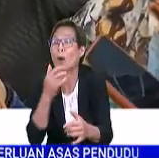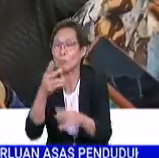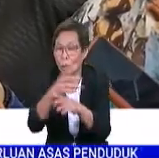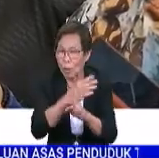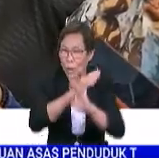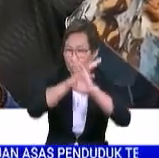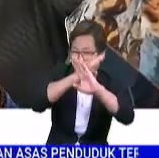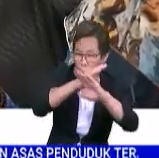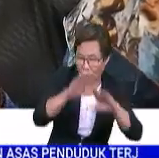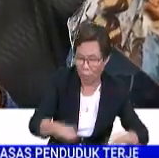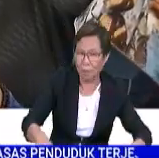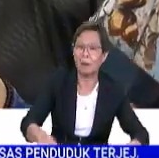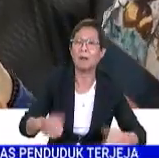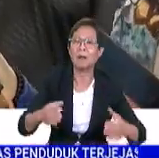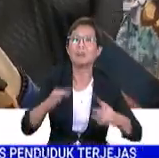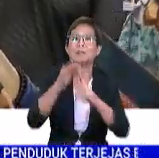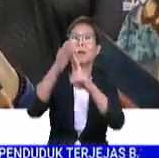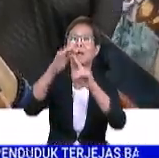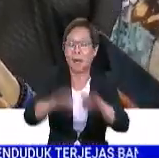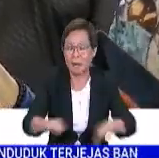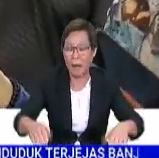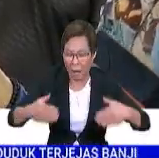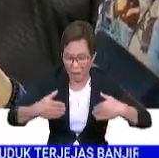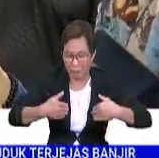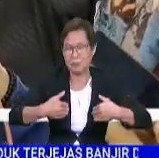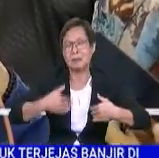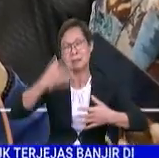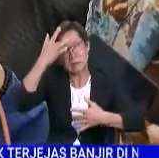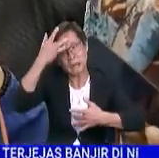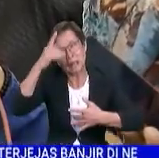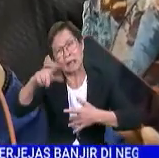nak bagi? Kanak-kanak yang bermasalah kesihatan. Yang ada comorbid lah.